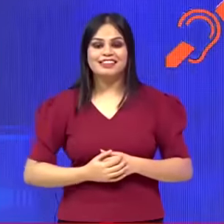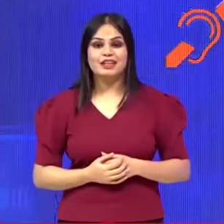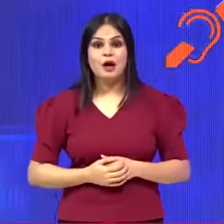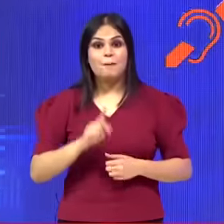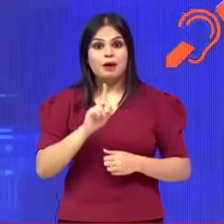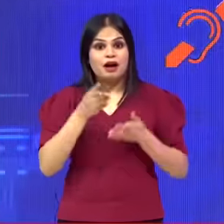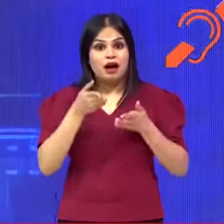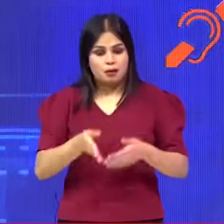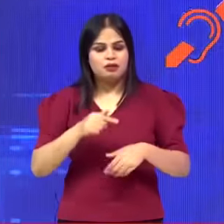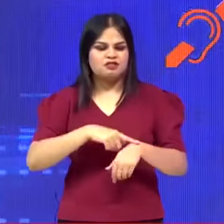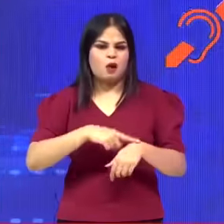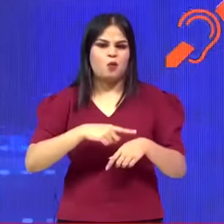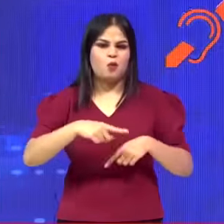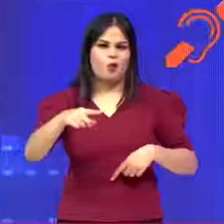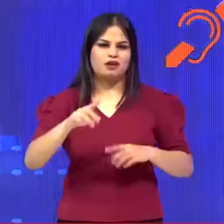लेकिन अभी उसमें वक्त है,